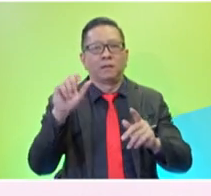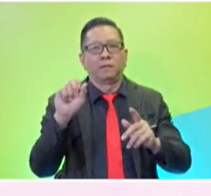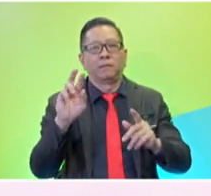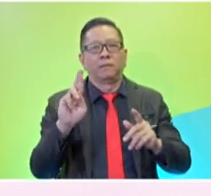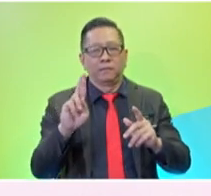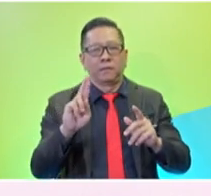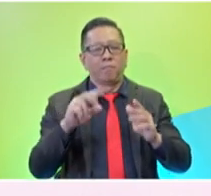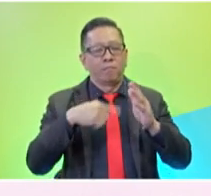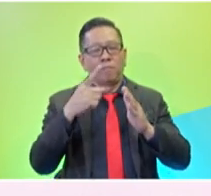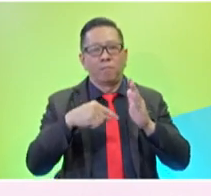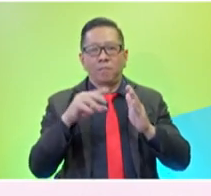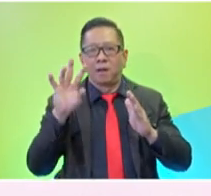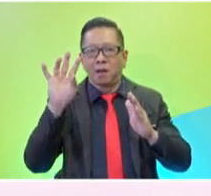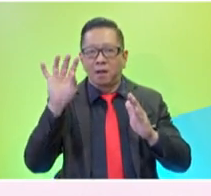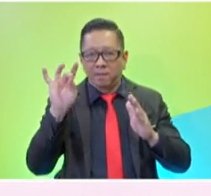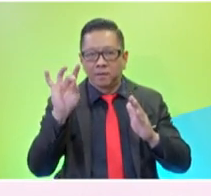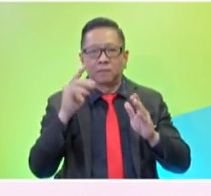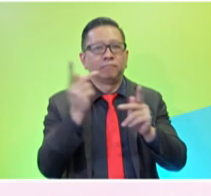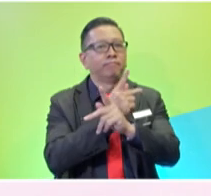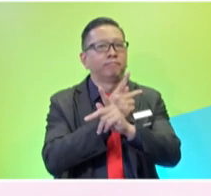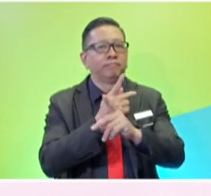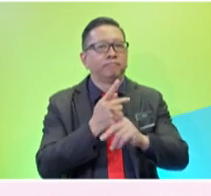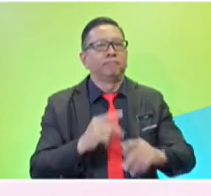kecil berputar 8 kali